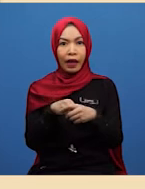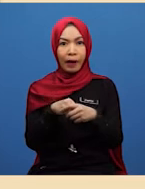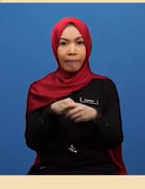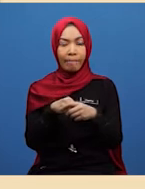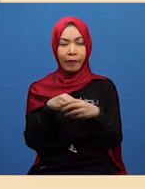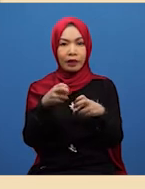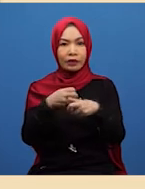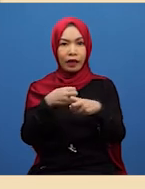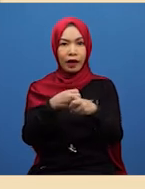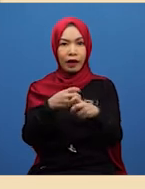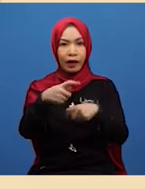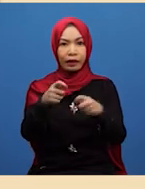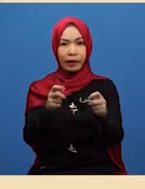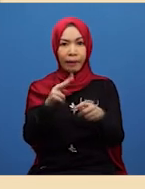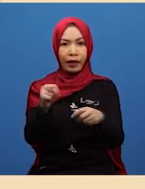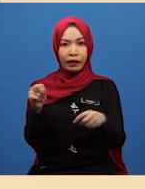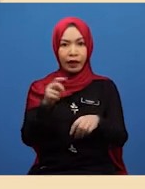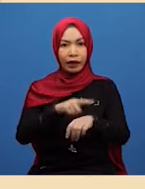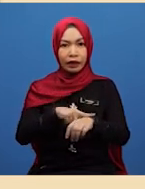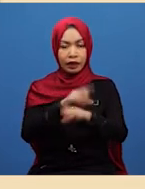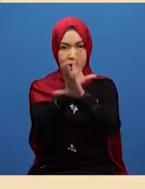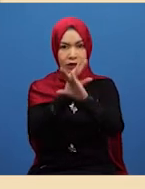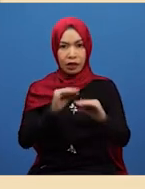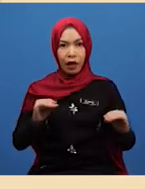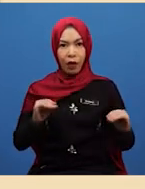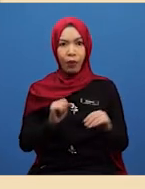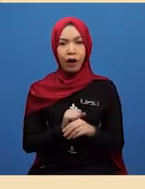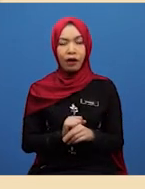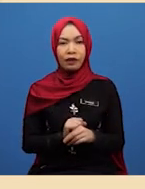politik tempatan di Sarawak.